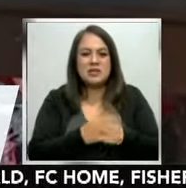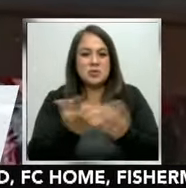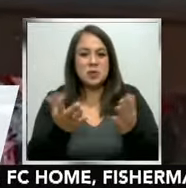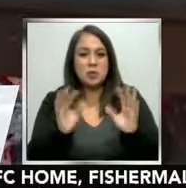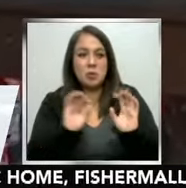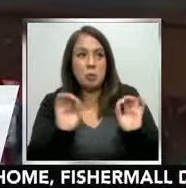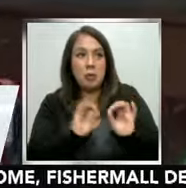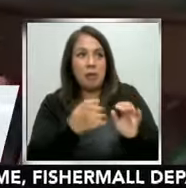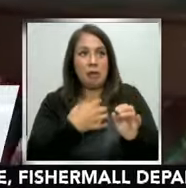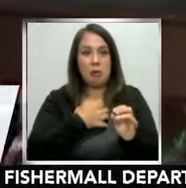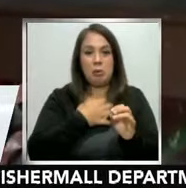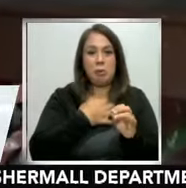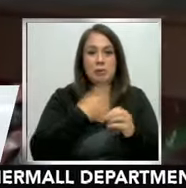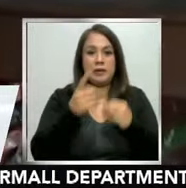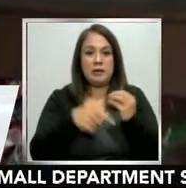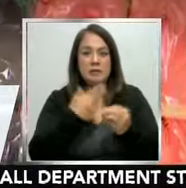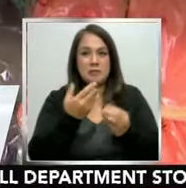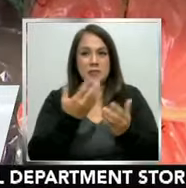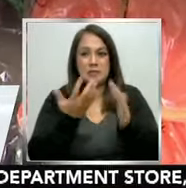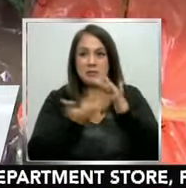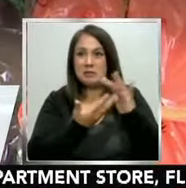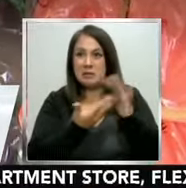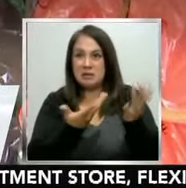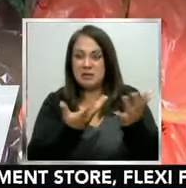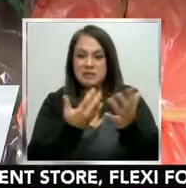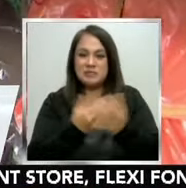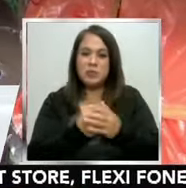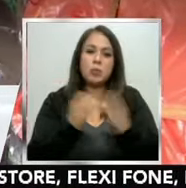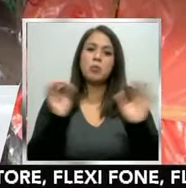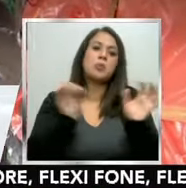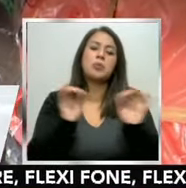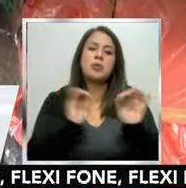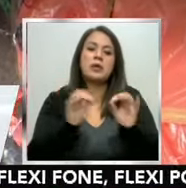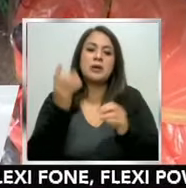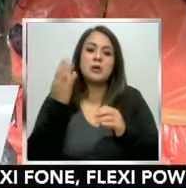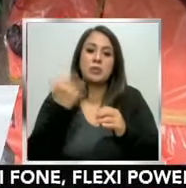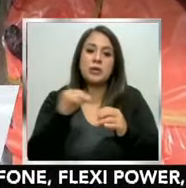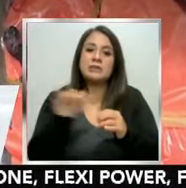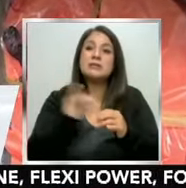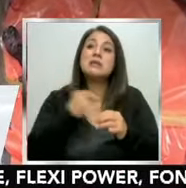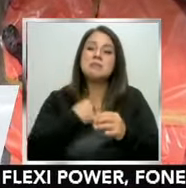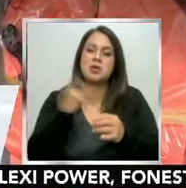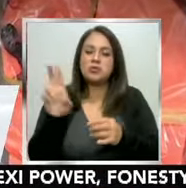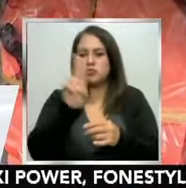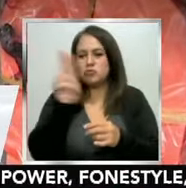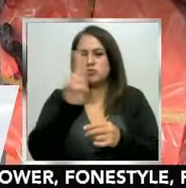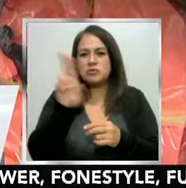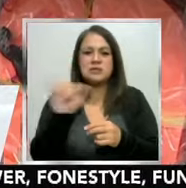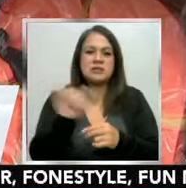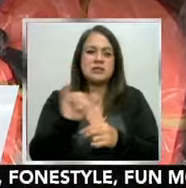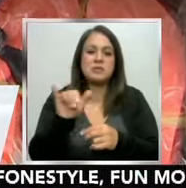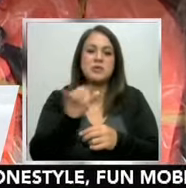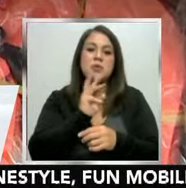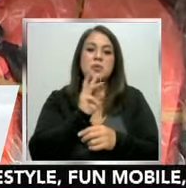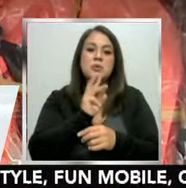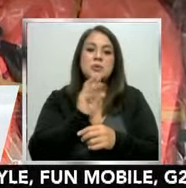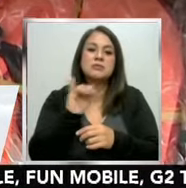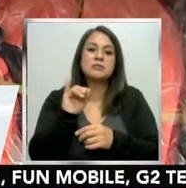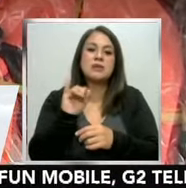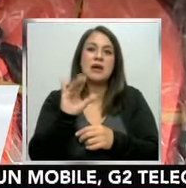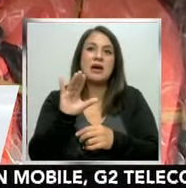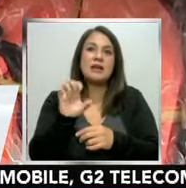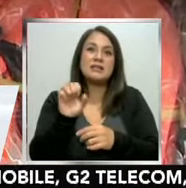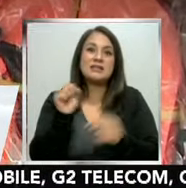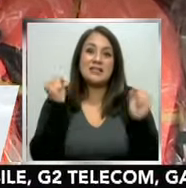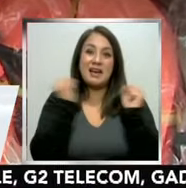nagre-reklamo sa inyong customer? Wala pa naman. Kami rin kasi diyan kami kumukuha ng tubig, ng pagmalamig, yelo.